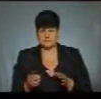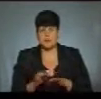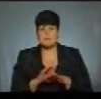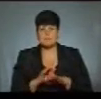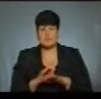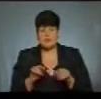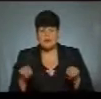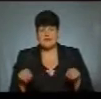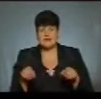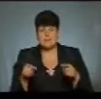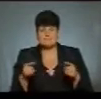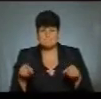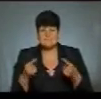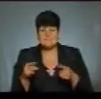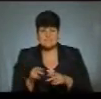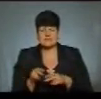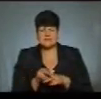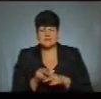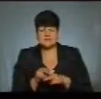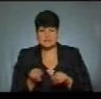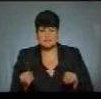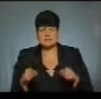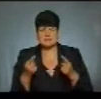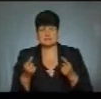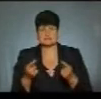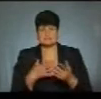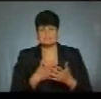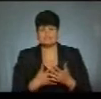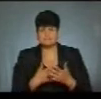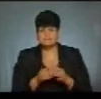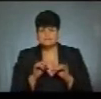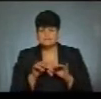Проводилися реанімаційні та діагностичні міроприємства.